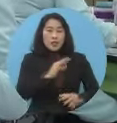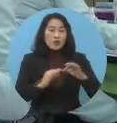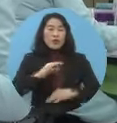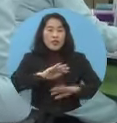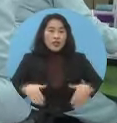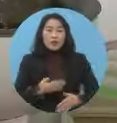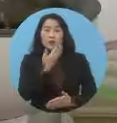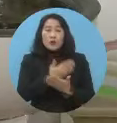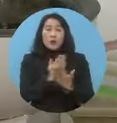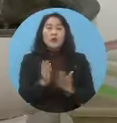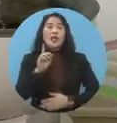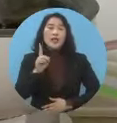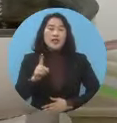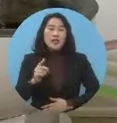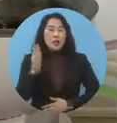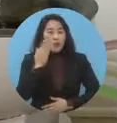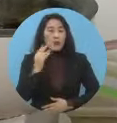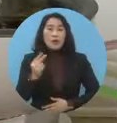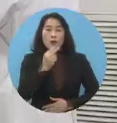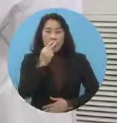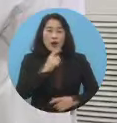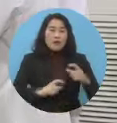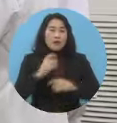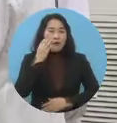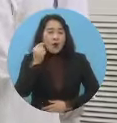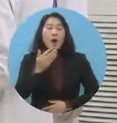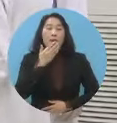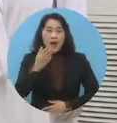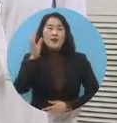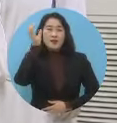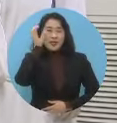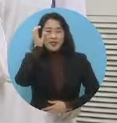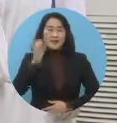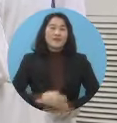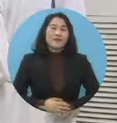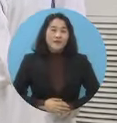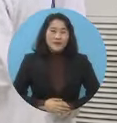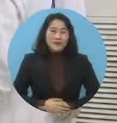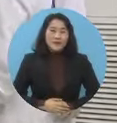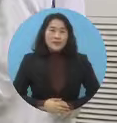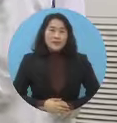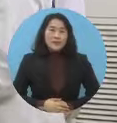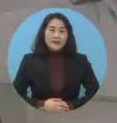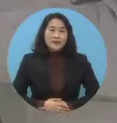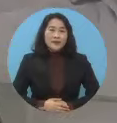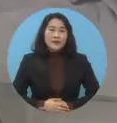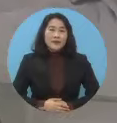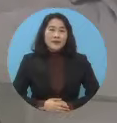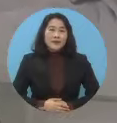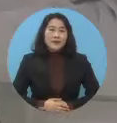찾나 매 핵심 프로젝트 가운데 하나인 블루 바이오 가 한층 속도를 낼 것으로 기대됩니다 이어서 정보마당